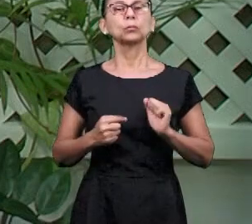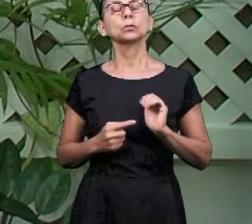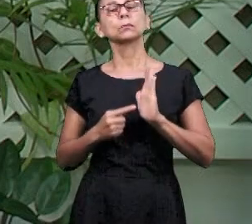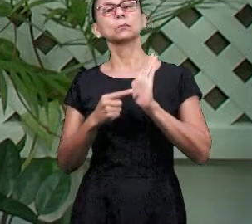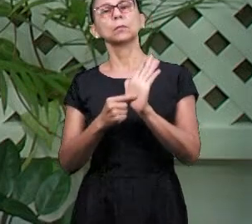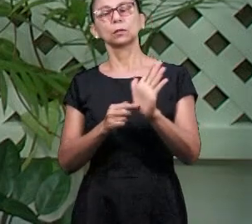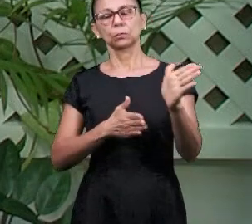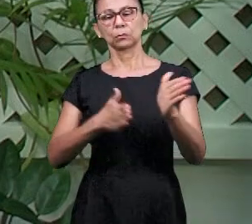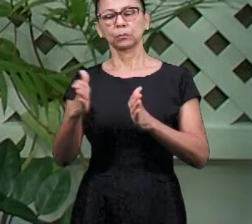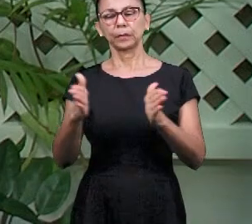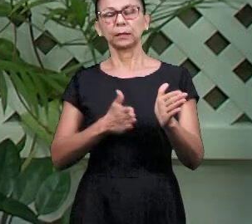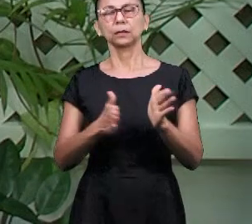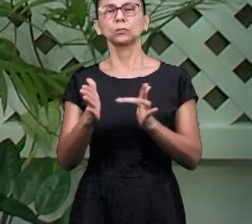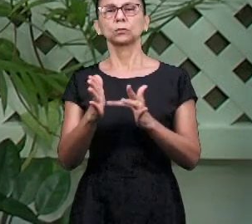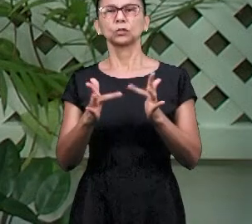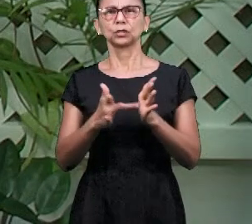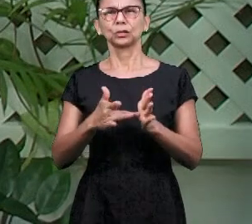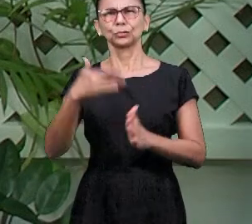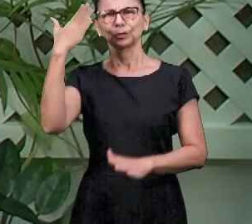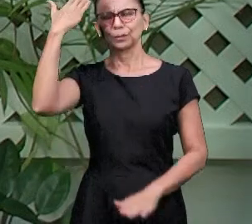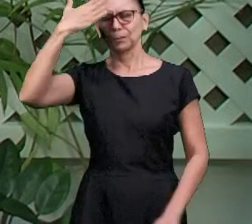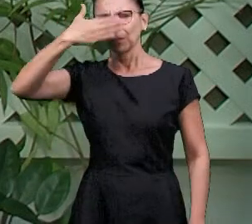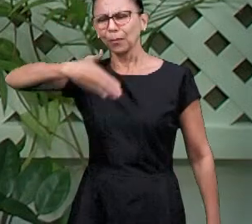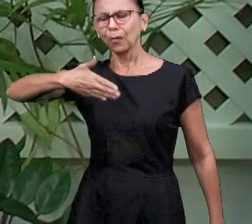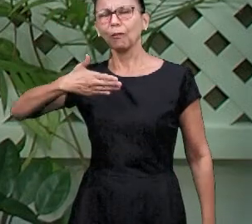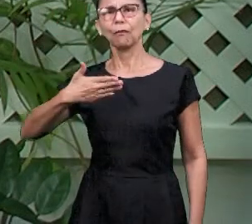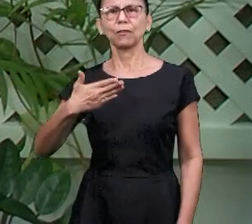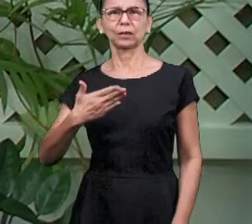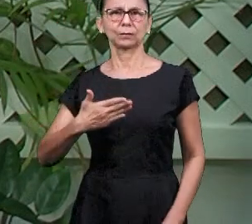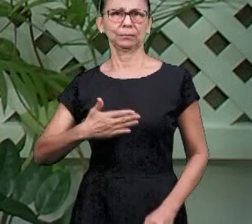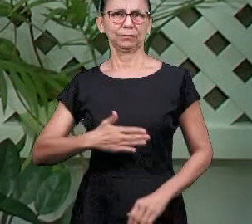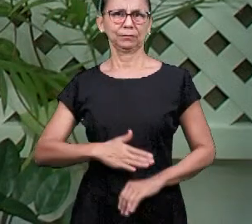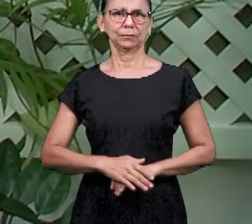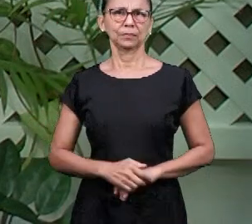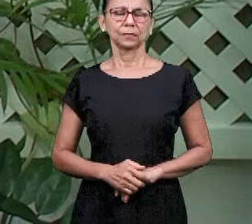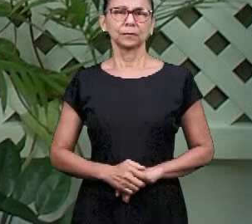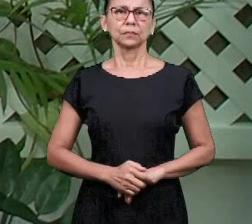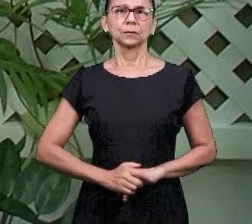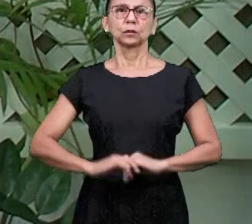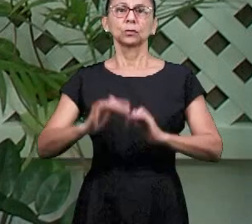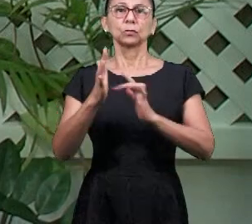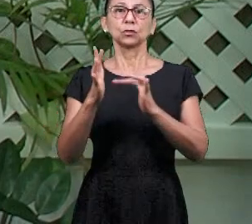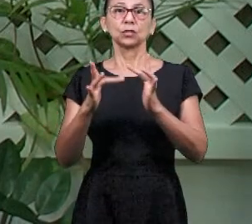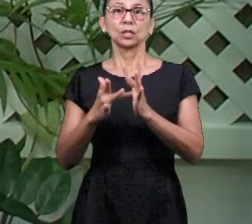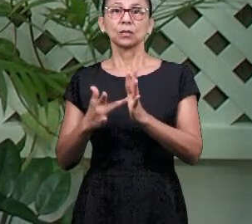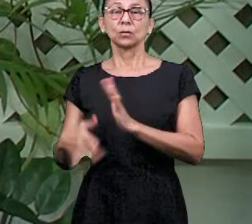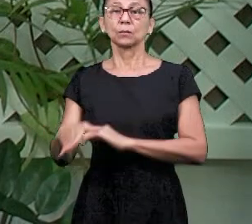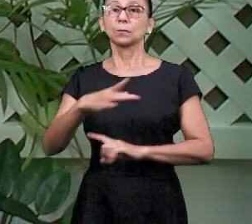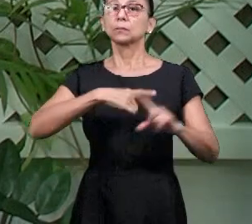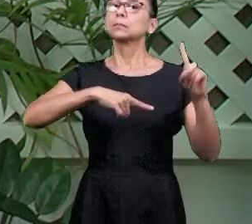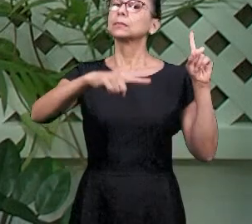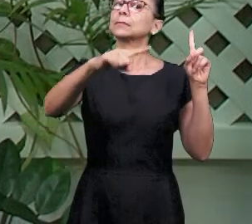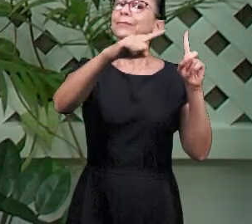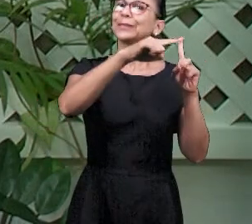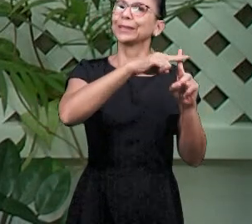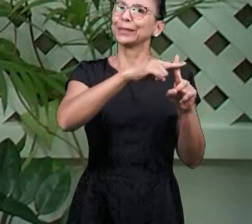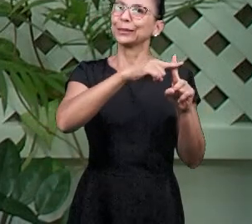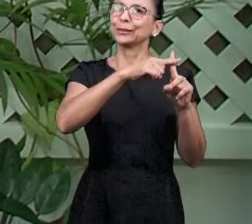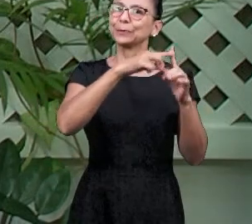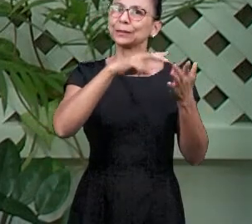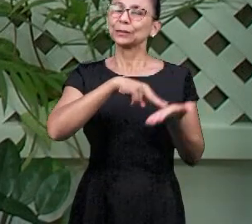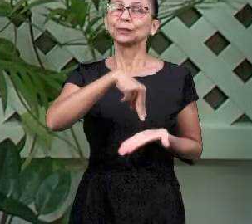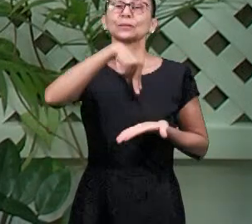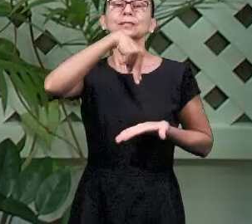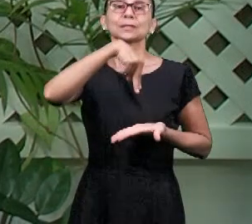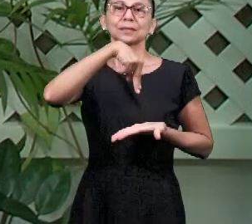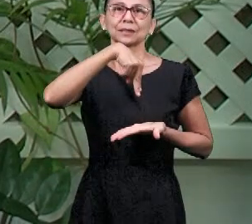puisse mourir, qu'il descende au séjour de mort. Que de là, dans cette profondeur, 40, mes frères,